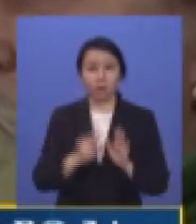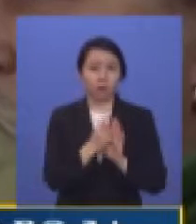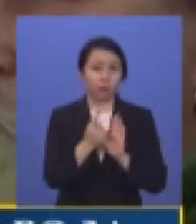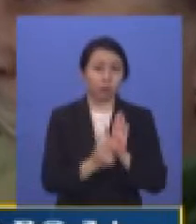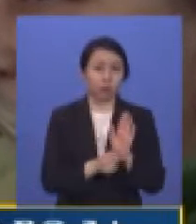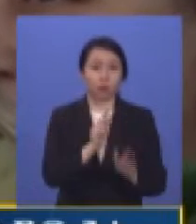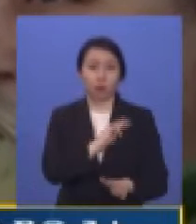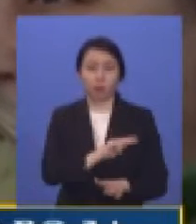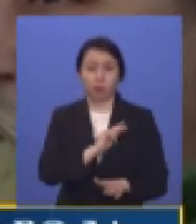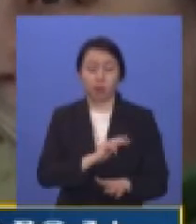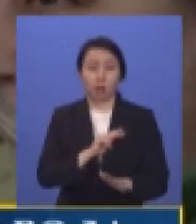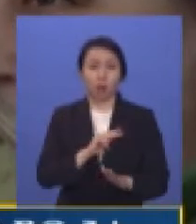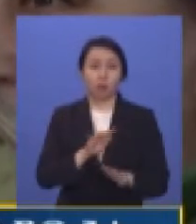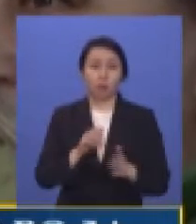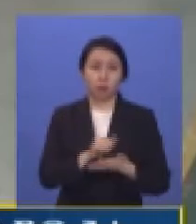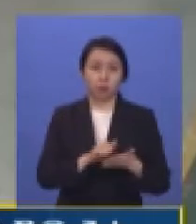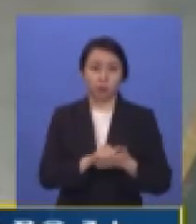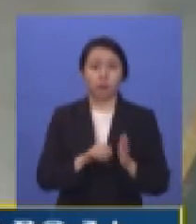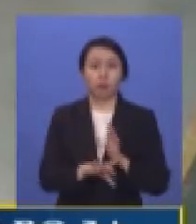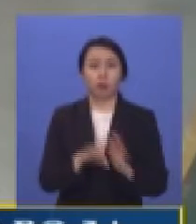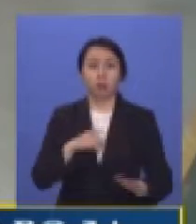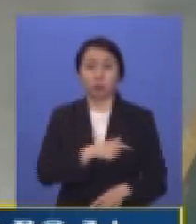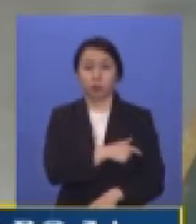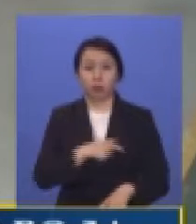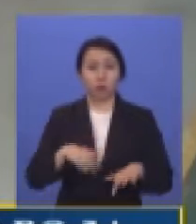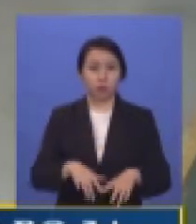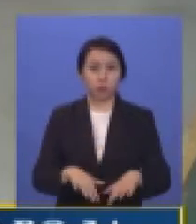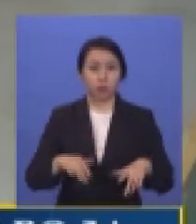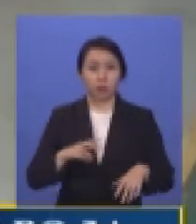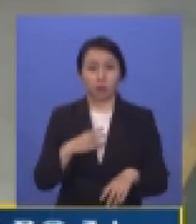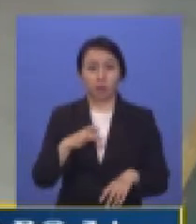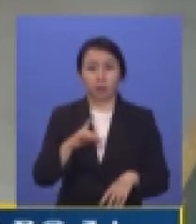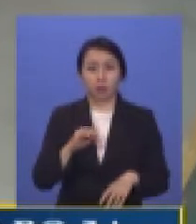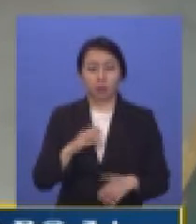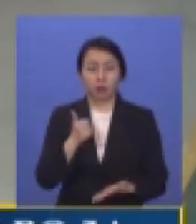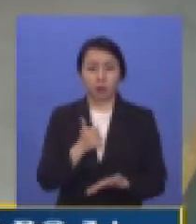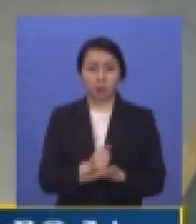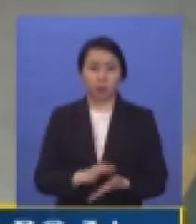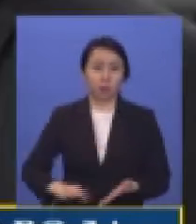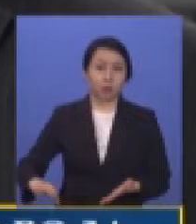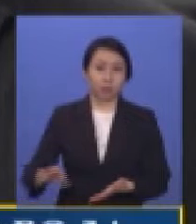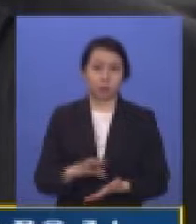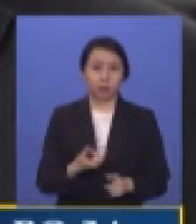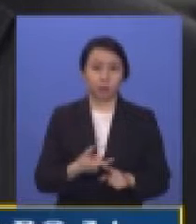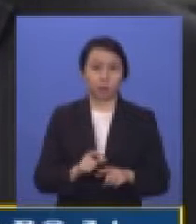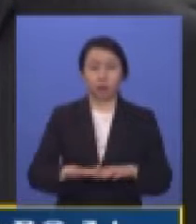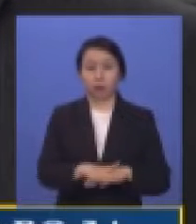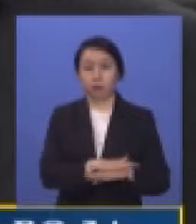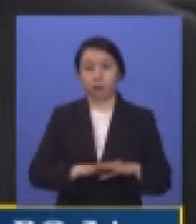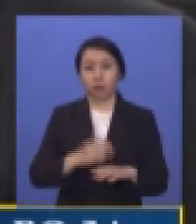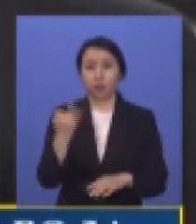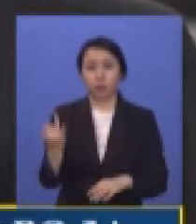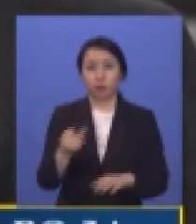много вопросов у работников возникало по поводу выбранности депутатов Мажилиса, маслихатов и акимов областей. Кроме